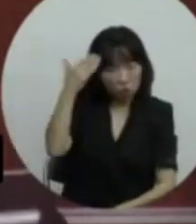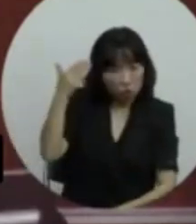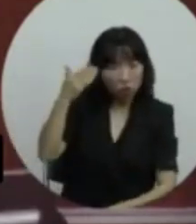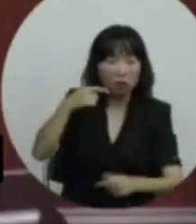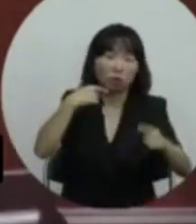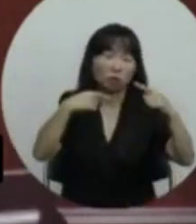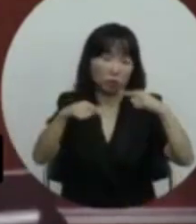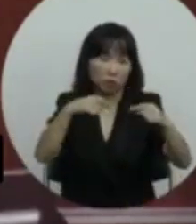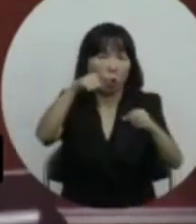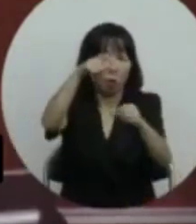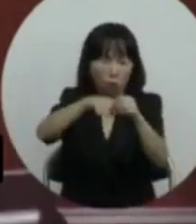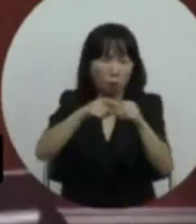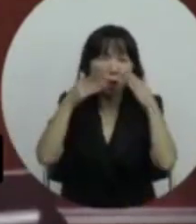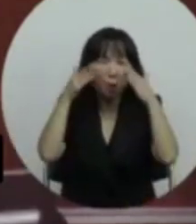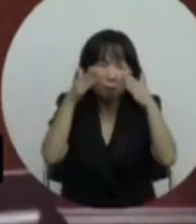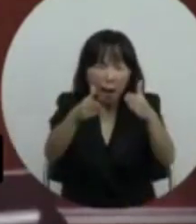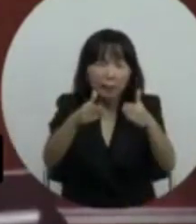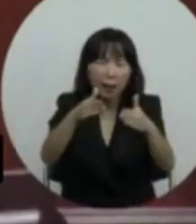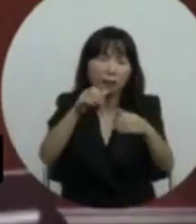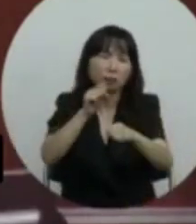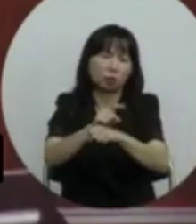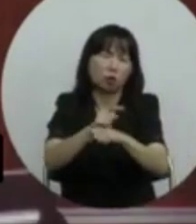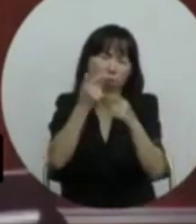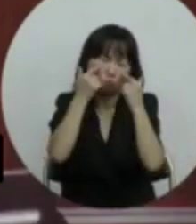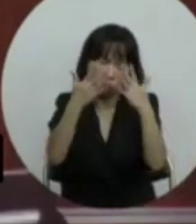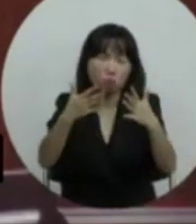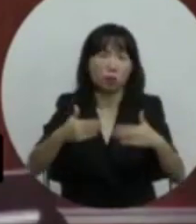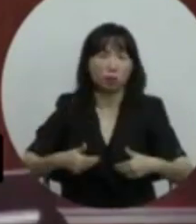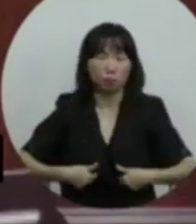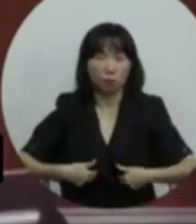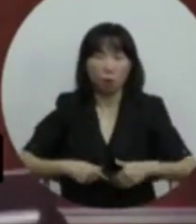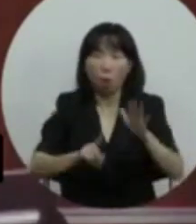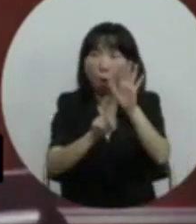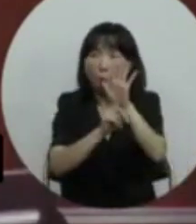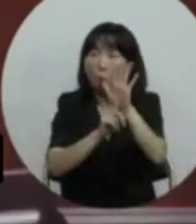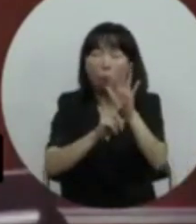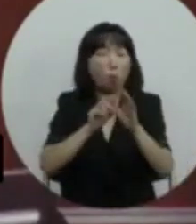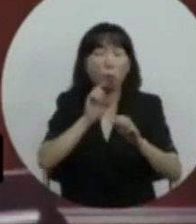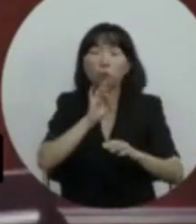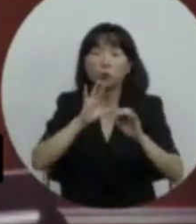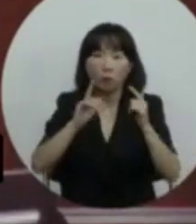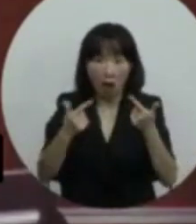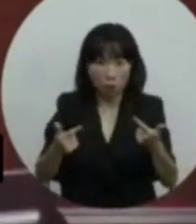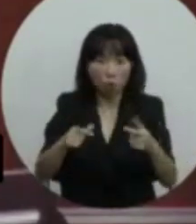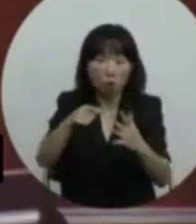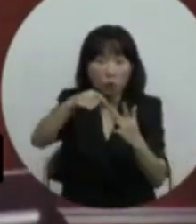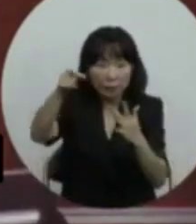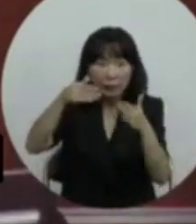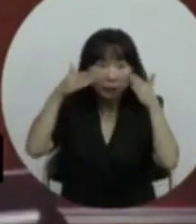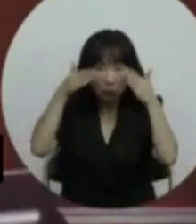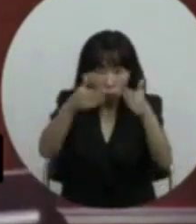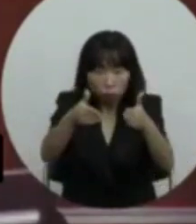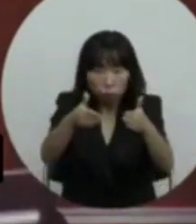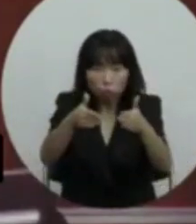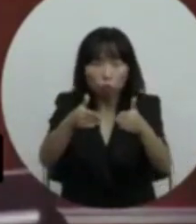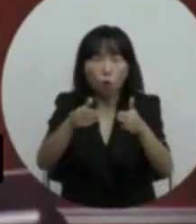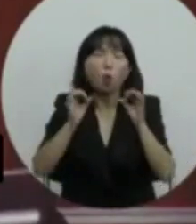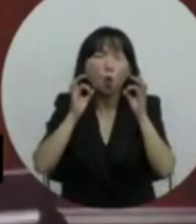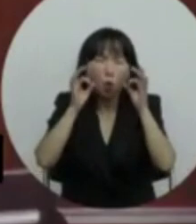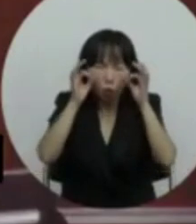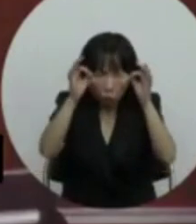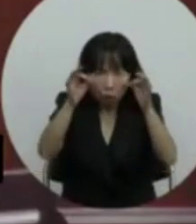목표와 방향성을 분명히 해야 합니다. 홍보성 사업이 아닌 선택과 집중으로 노력한 만큼의 성과를 얻을 수